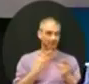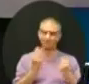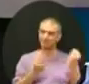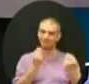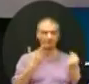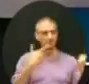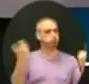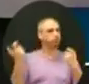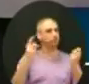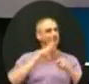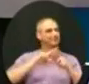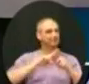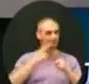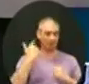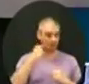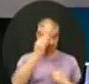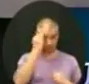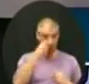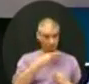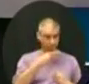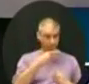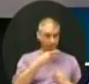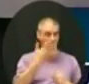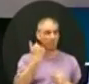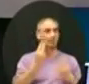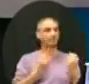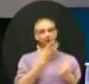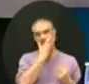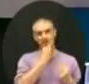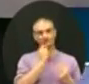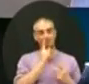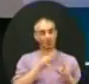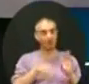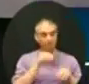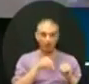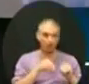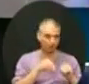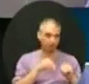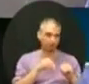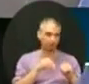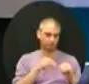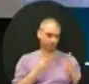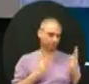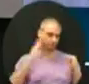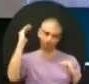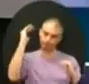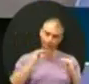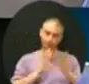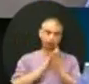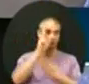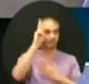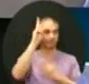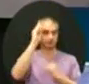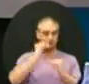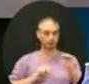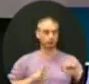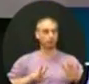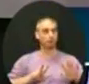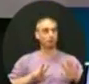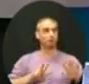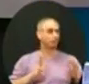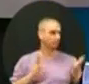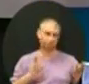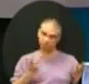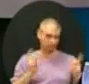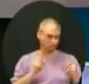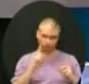המשחקים של הפיינטבול שהיו פעם שעברה, אם אתם זוכרים, היה משחקים יפים, אבל שהיה את הבחירות, המדד צנח מ-12 ל-8, אז אנשים